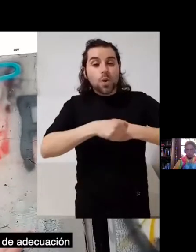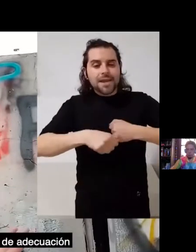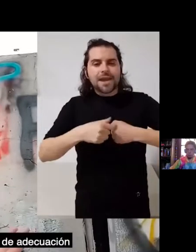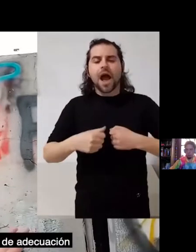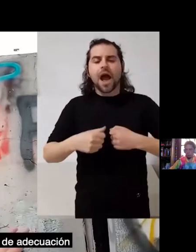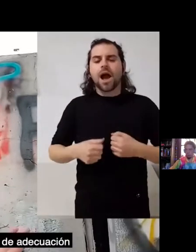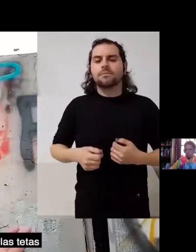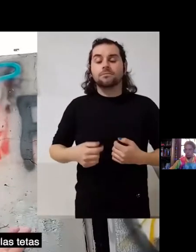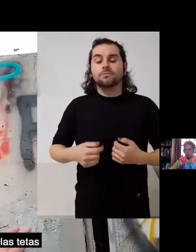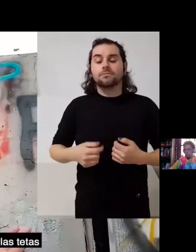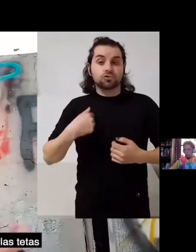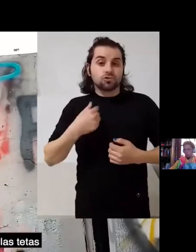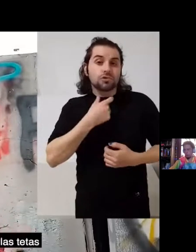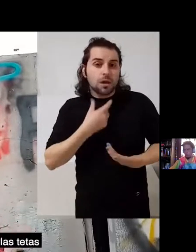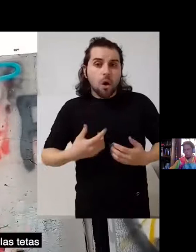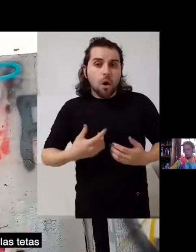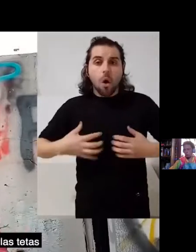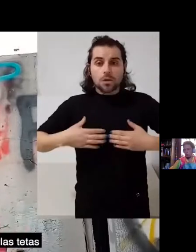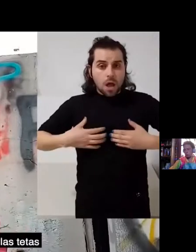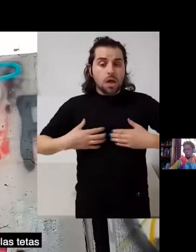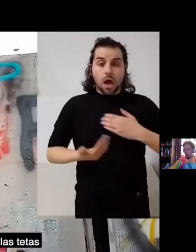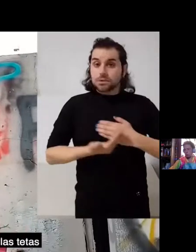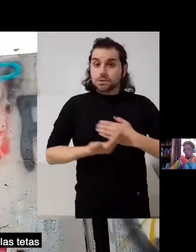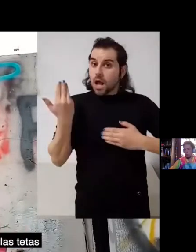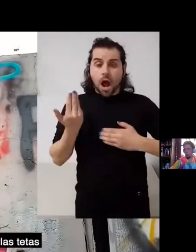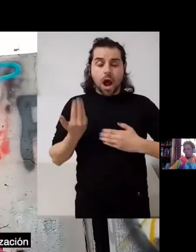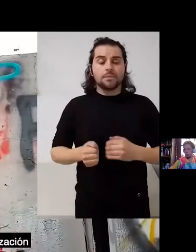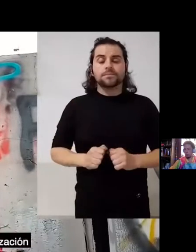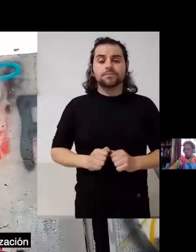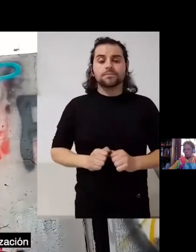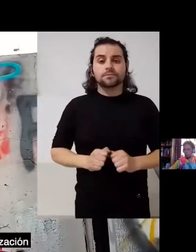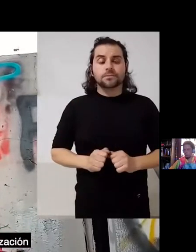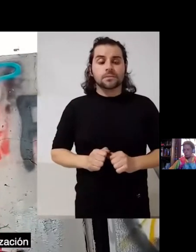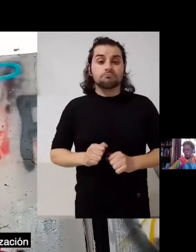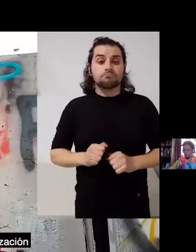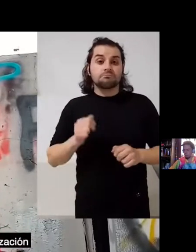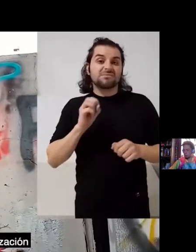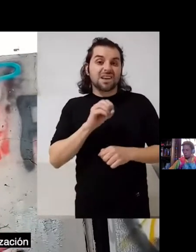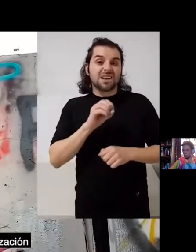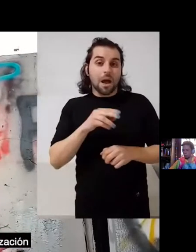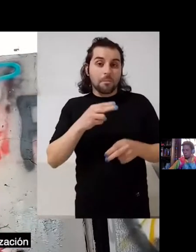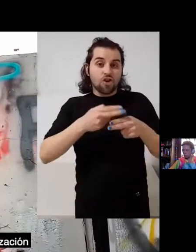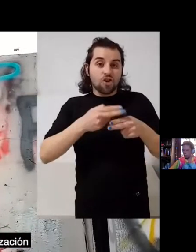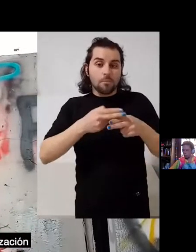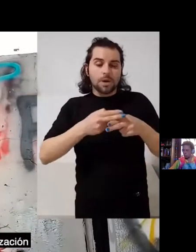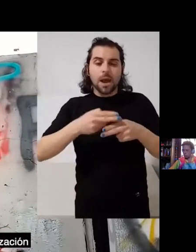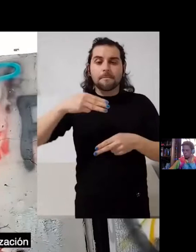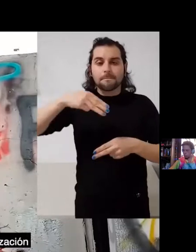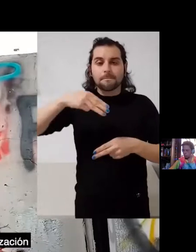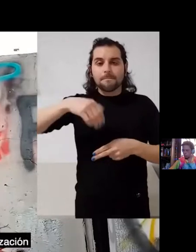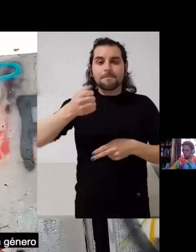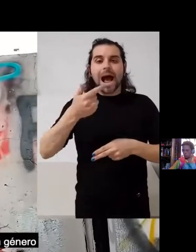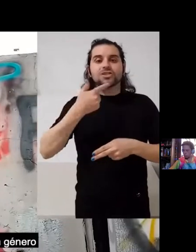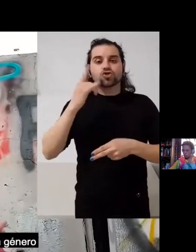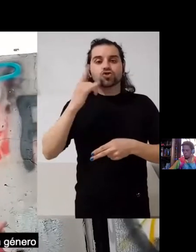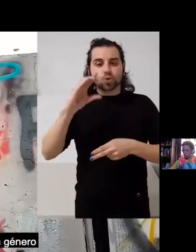chirurgie d'adéquation où je veux m'enlever mes seins, alors